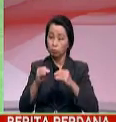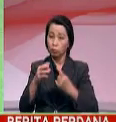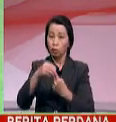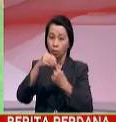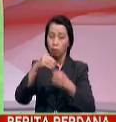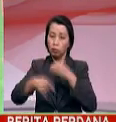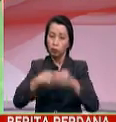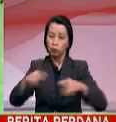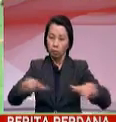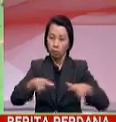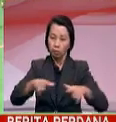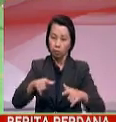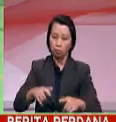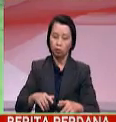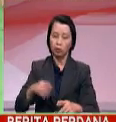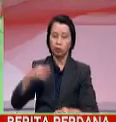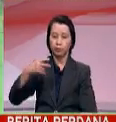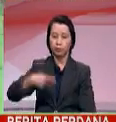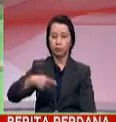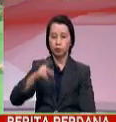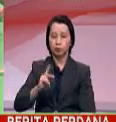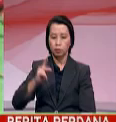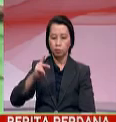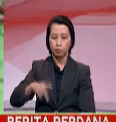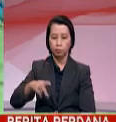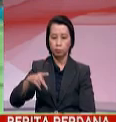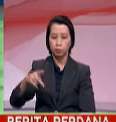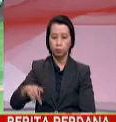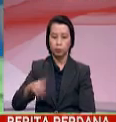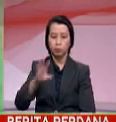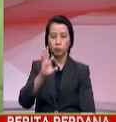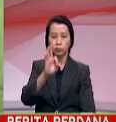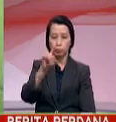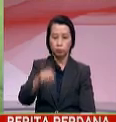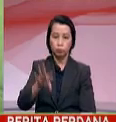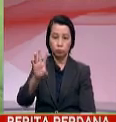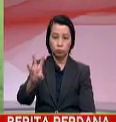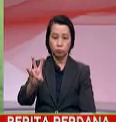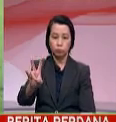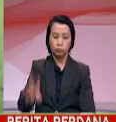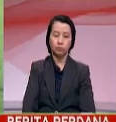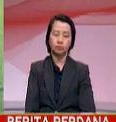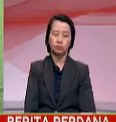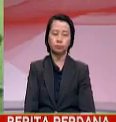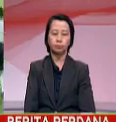menteri-menteri mengenai pelaksanaan Perintah Kawalan Pergerakan 9 Julai.